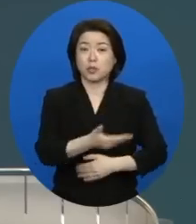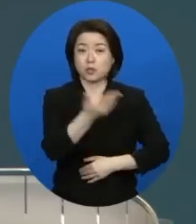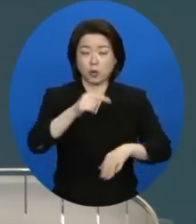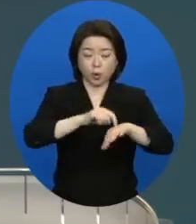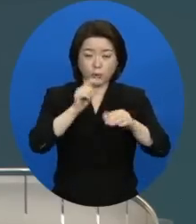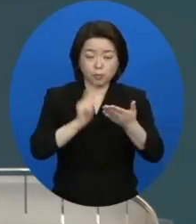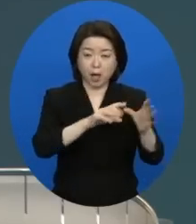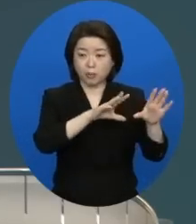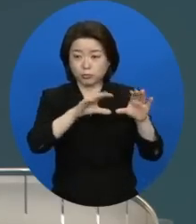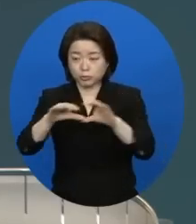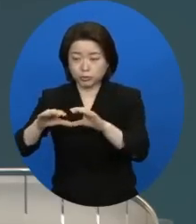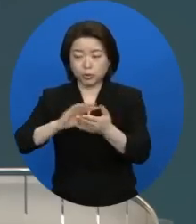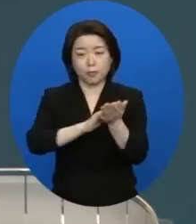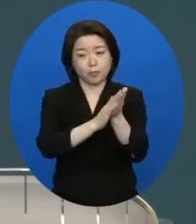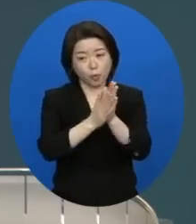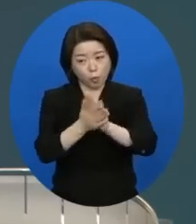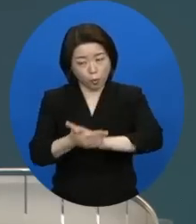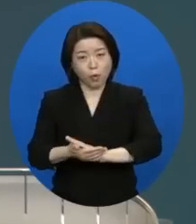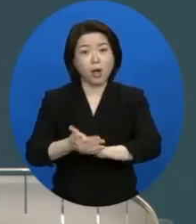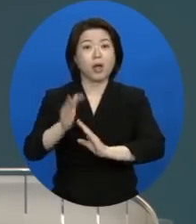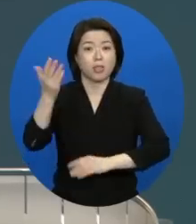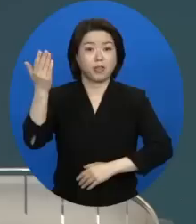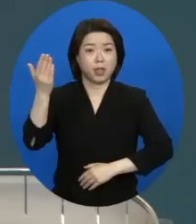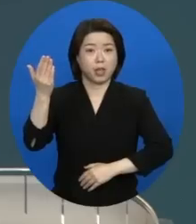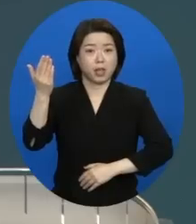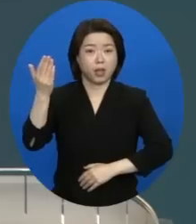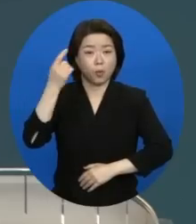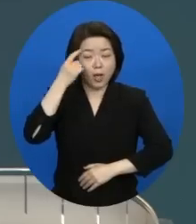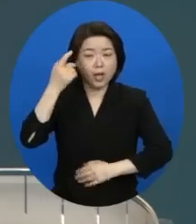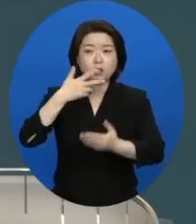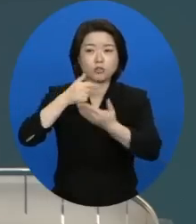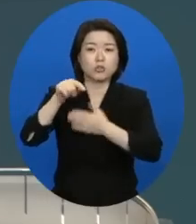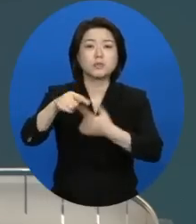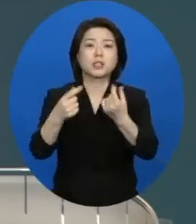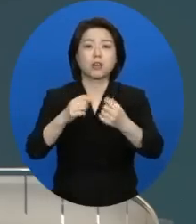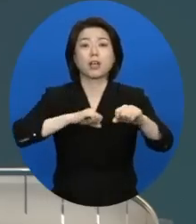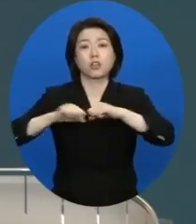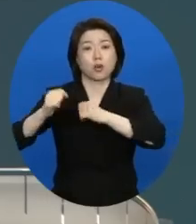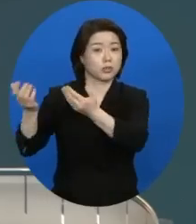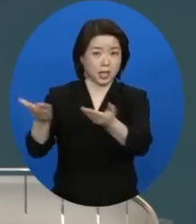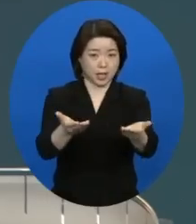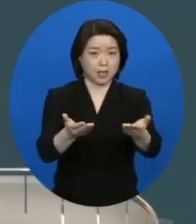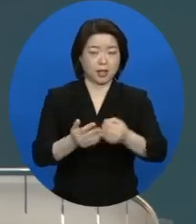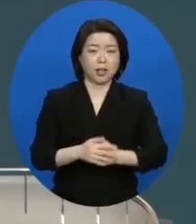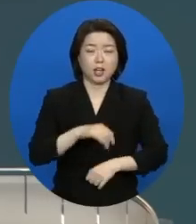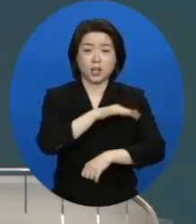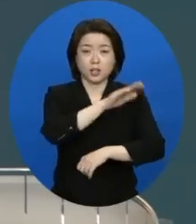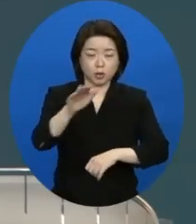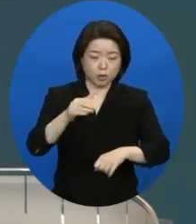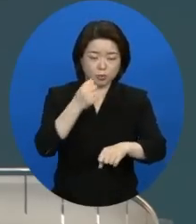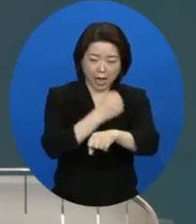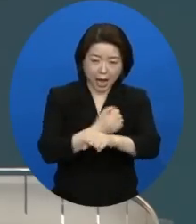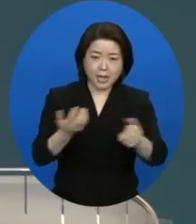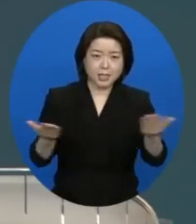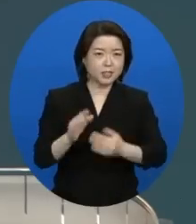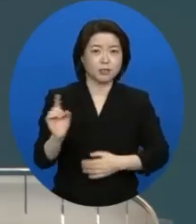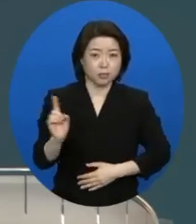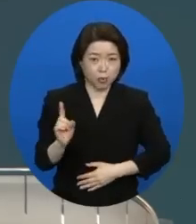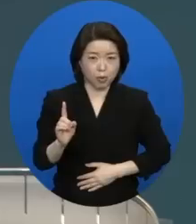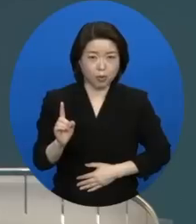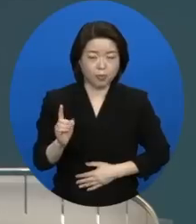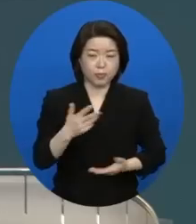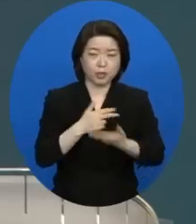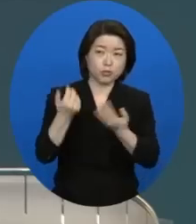마음이 부드러워지게 돼요. 주님이 그렇게 역사하세요. 여러분이 할 일이 하나 있는데